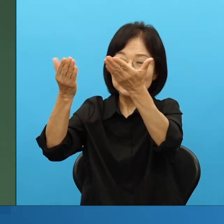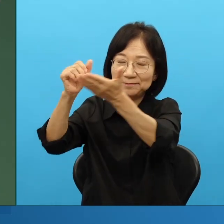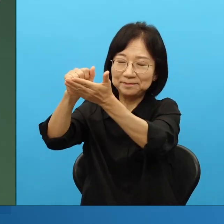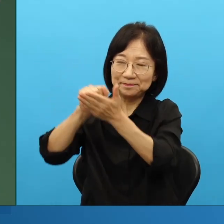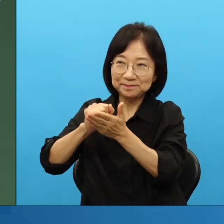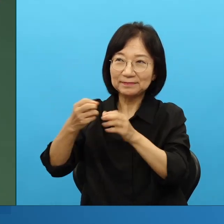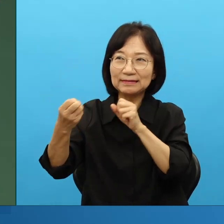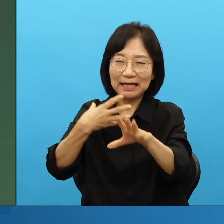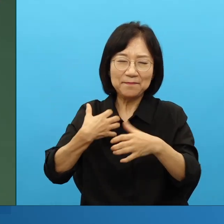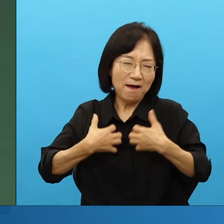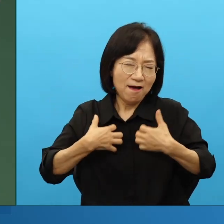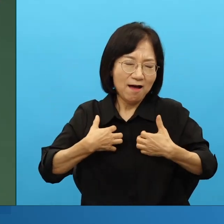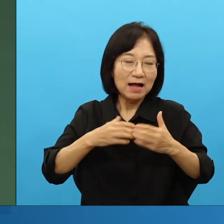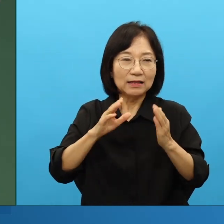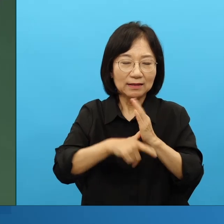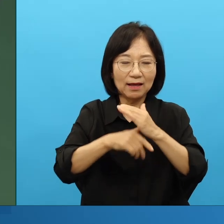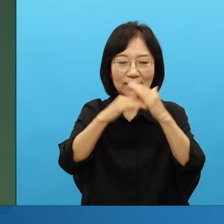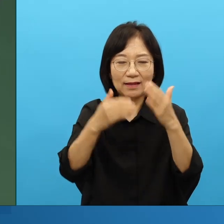当享受神的国的时候，就能够胜过这些。